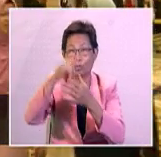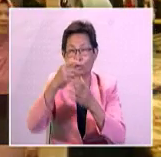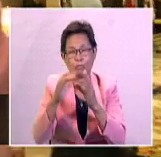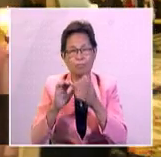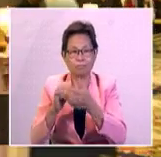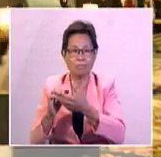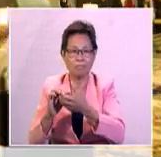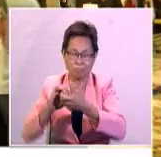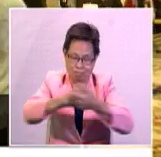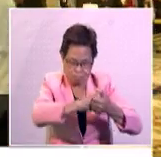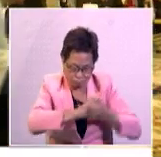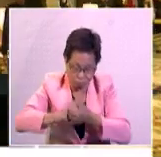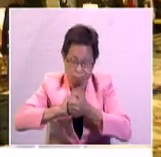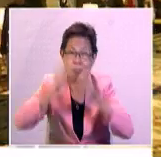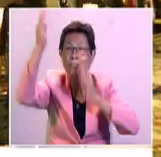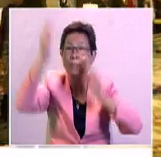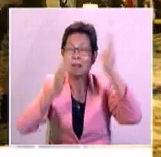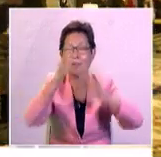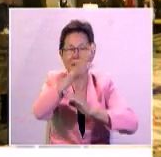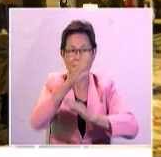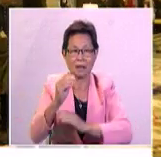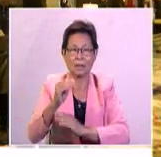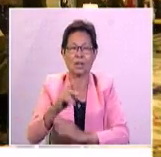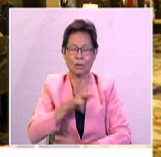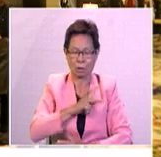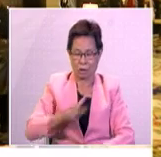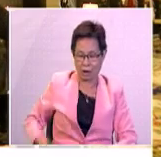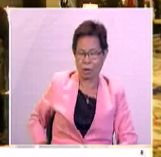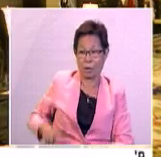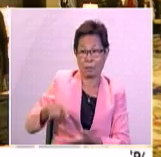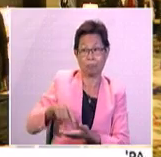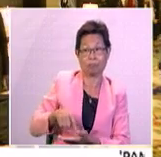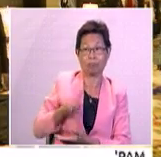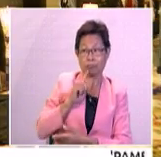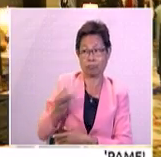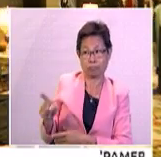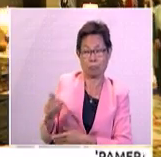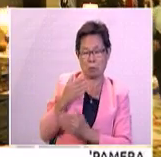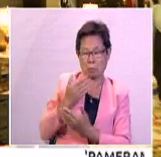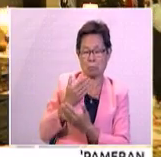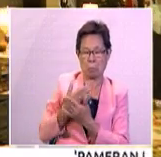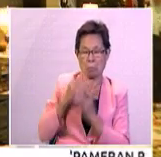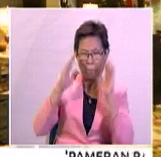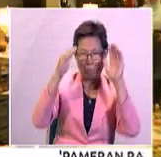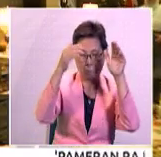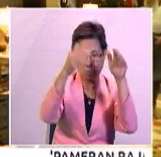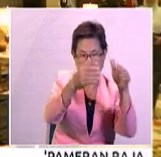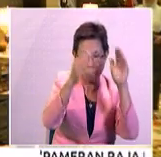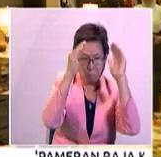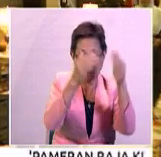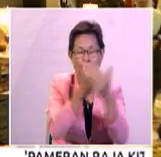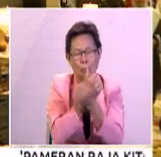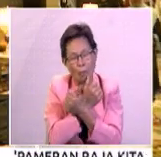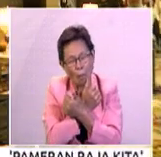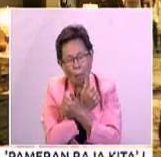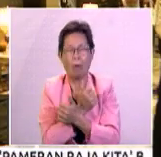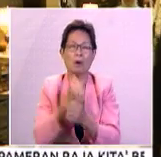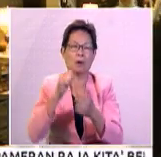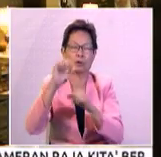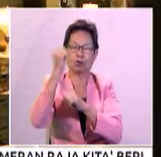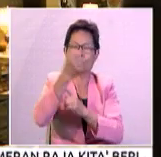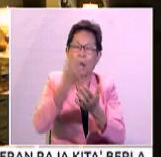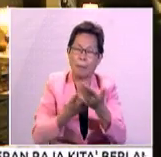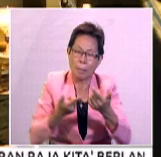bersatukan negara kita. Dan Tuanku ini memang prihatin kepada situasi di dalam negara kita pada sekarang